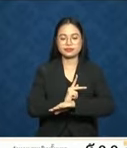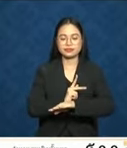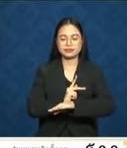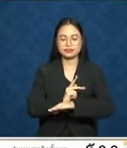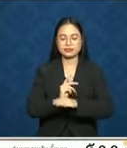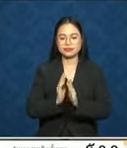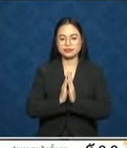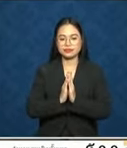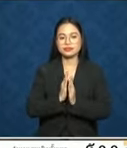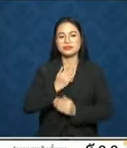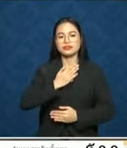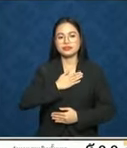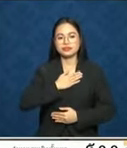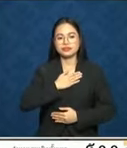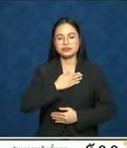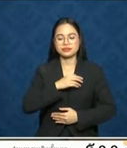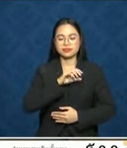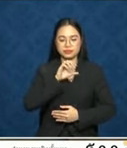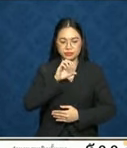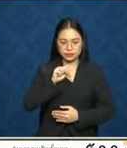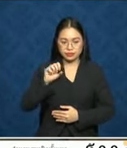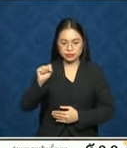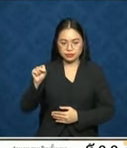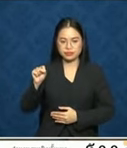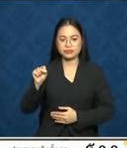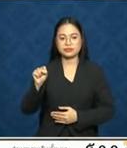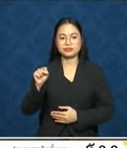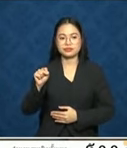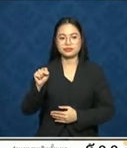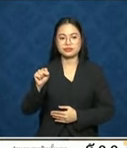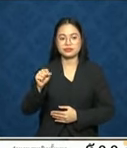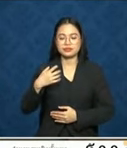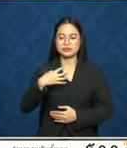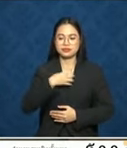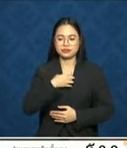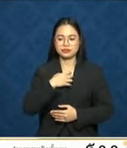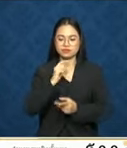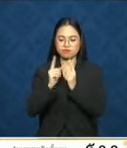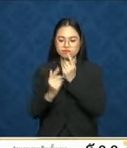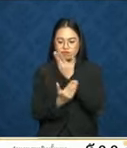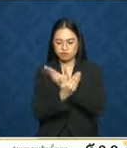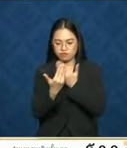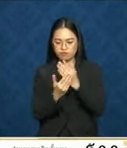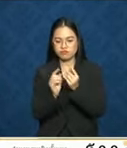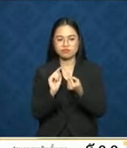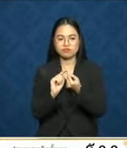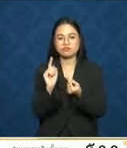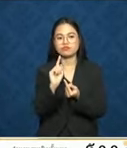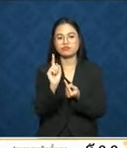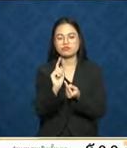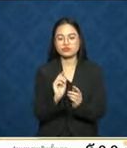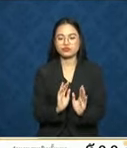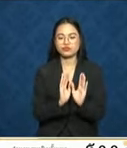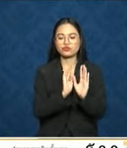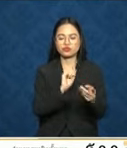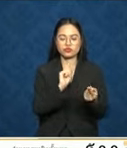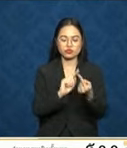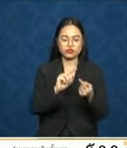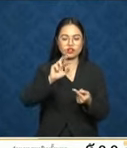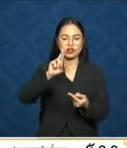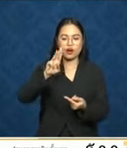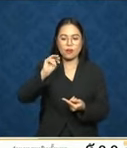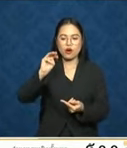กูลส.ส.บัญชีรายชื่อพรรคชาติพัฒนากล้าผมมีเรื่องหารือกับท่านประธานผ่านไปยังรัฐมนตรีว่าการกระทรวงเก